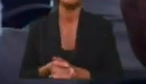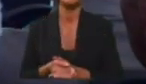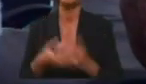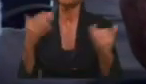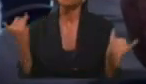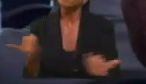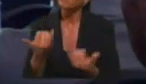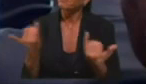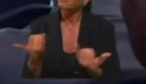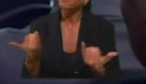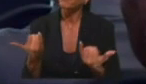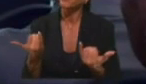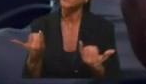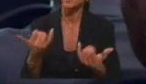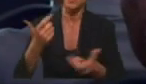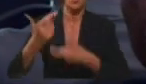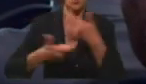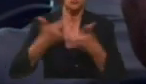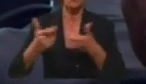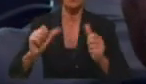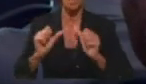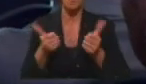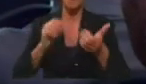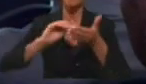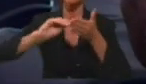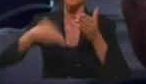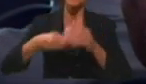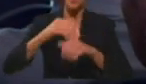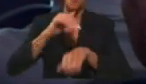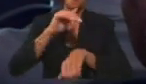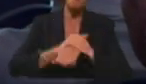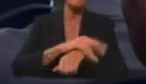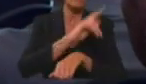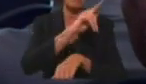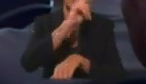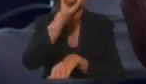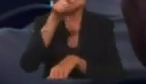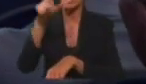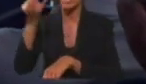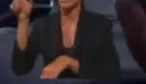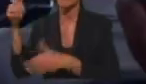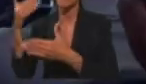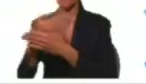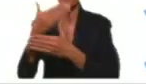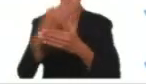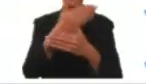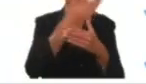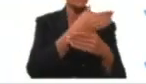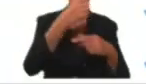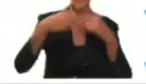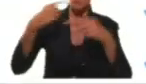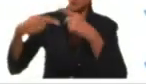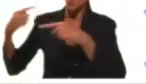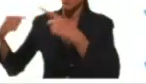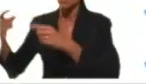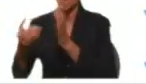i jak to zrobić, żeby podpisać umowę z każdym, tak? No bo jest 10 tysięcy czy tam 50 tysięcy producentów aplikacji do